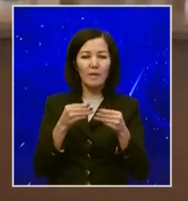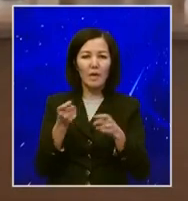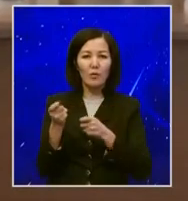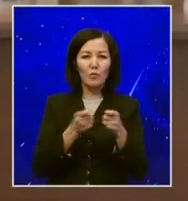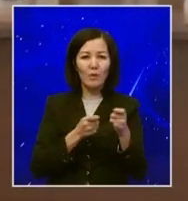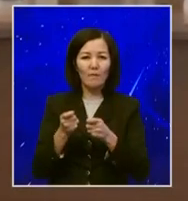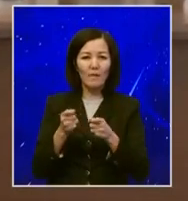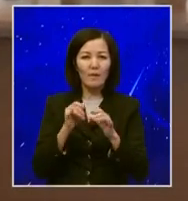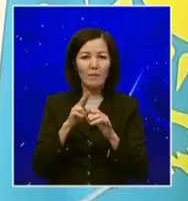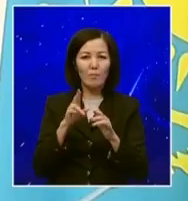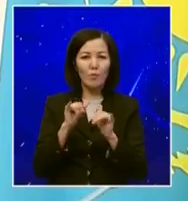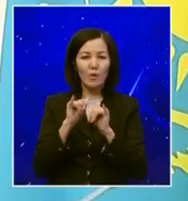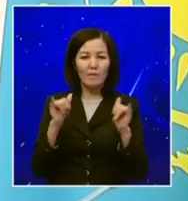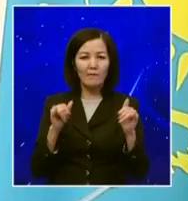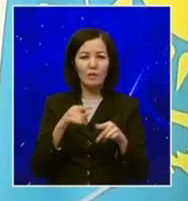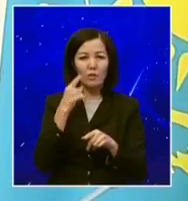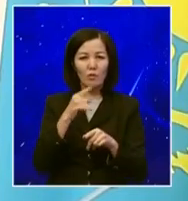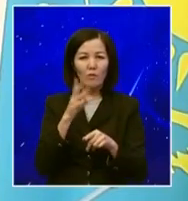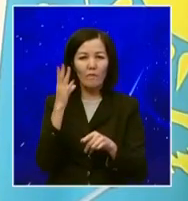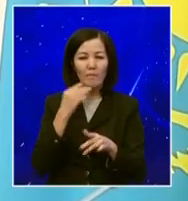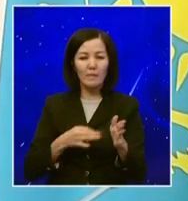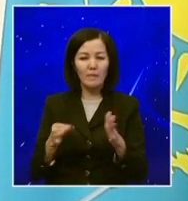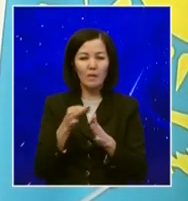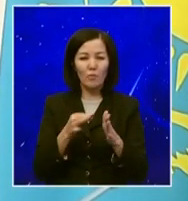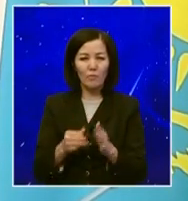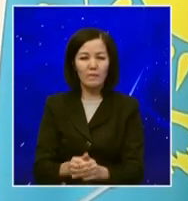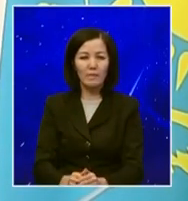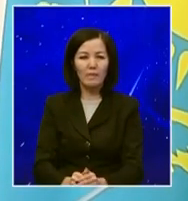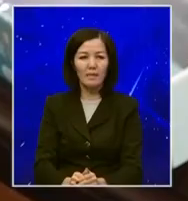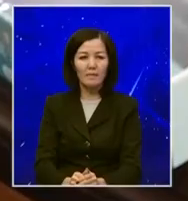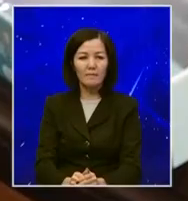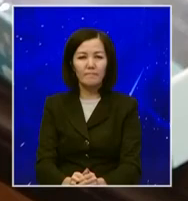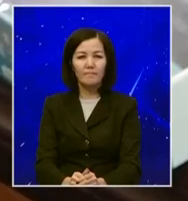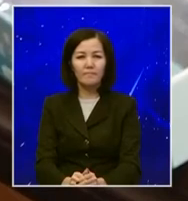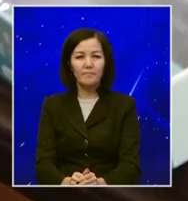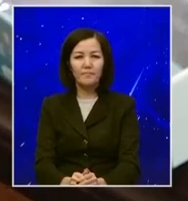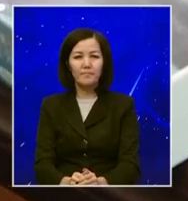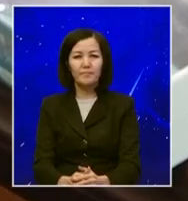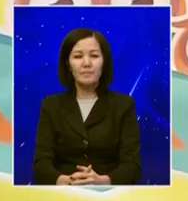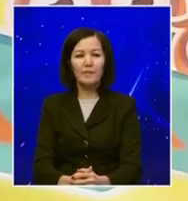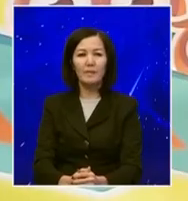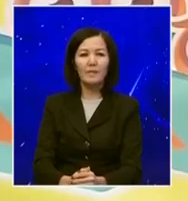ценные подарки от Управления по развитию языков Алматинской области.